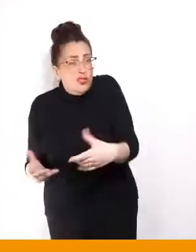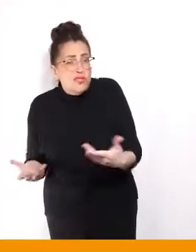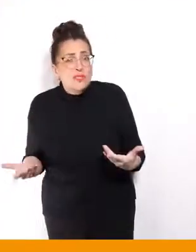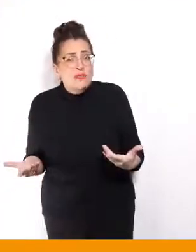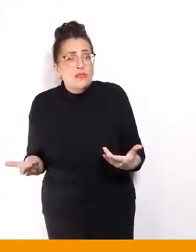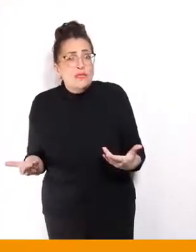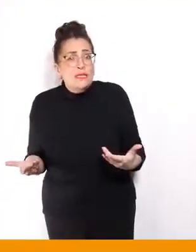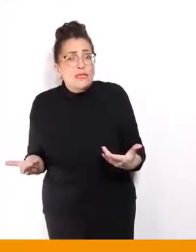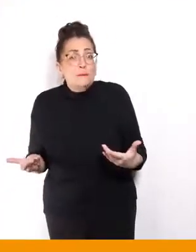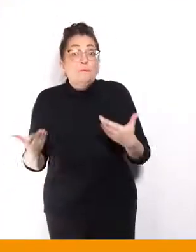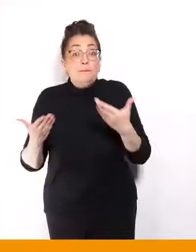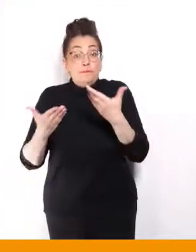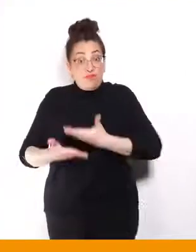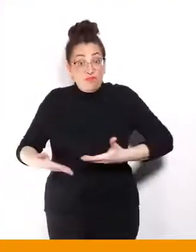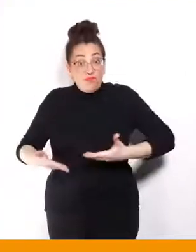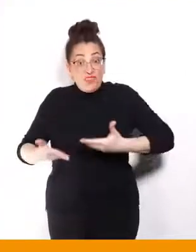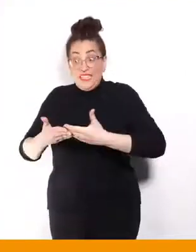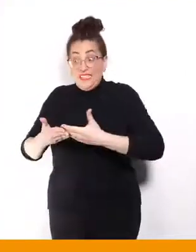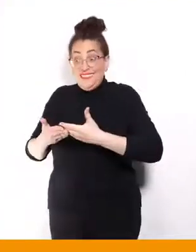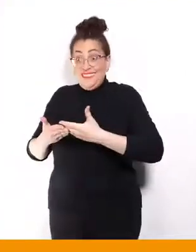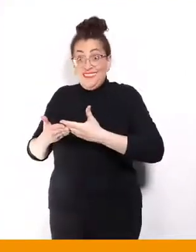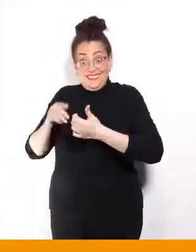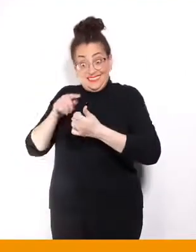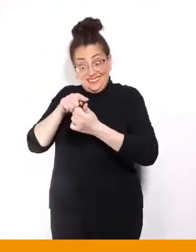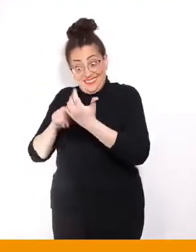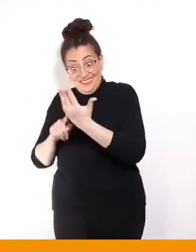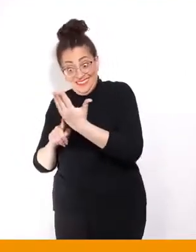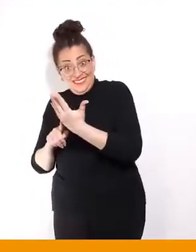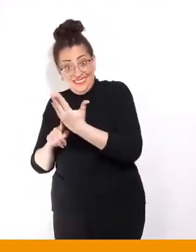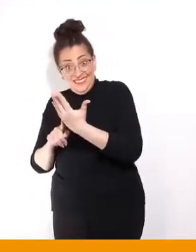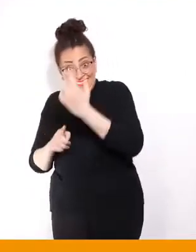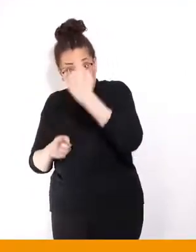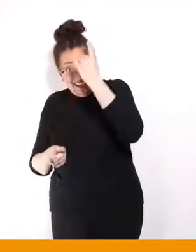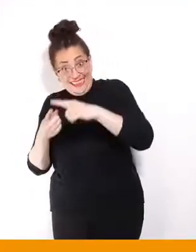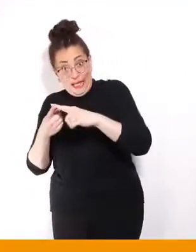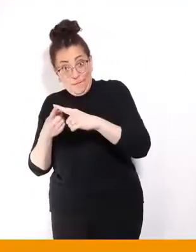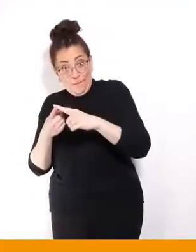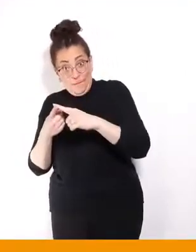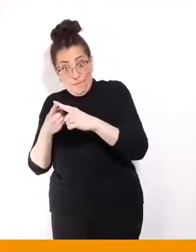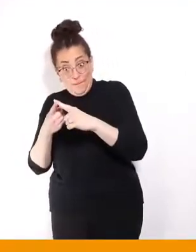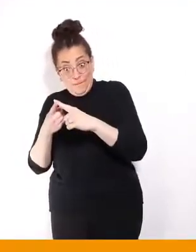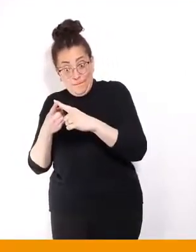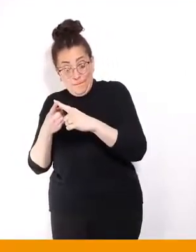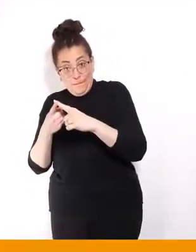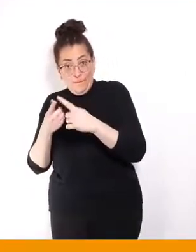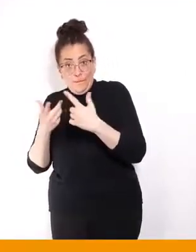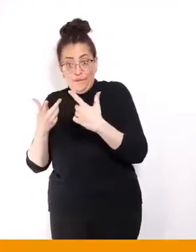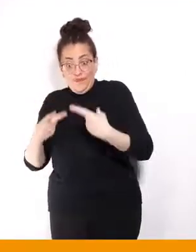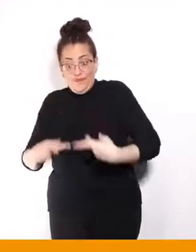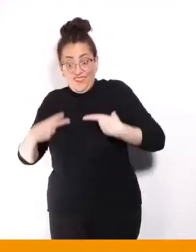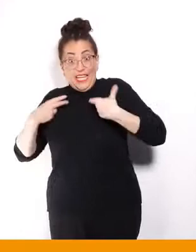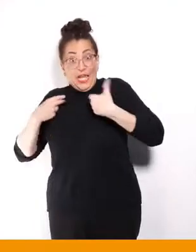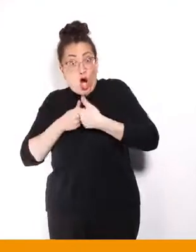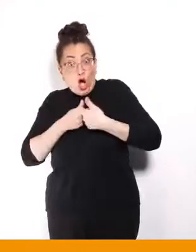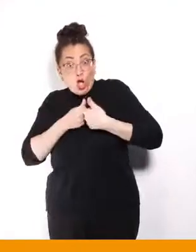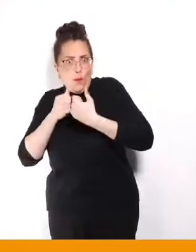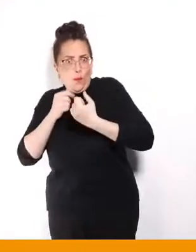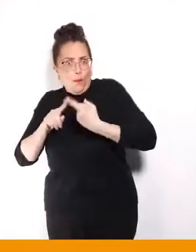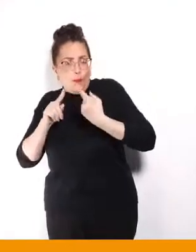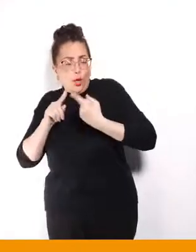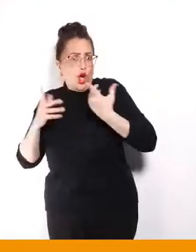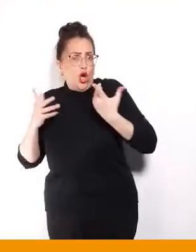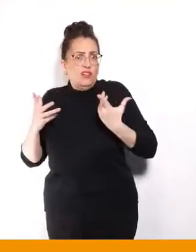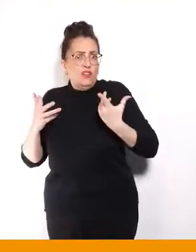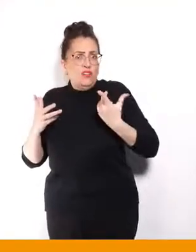ces situations-là, à partir du moment où ces champs du vivre ensemble sont des investissements